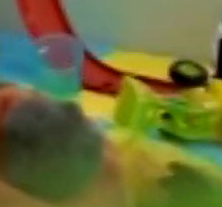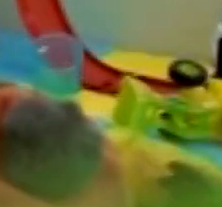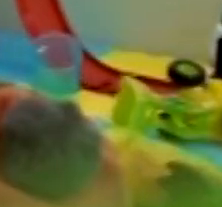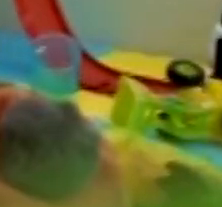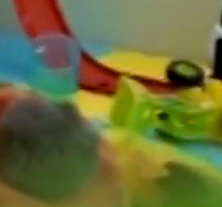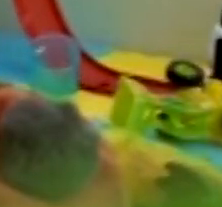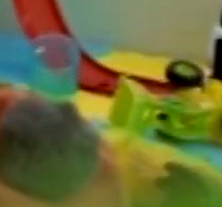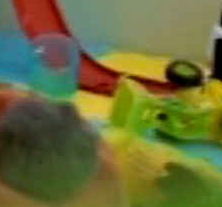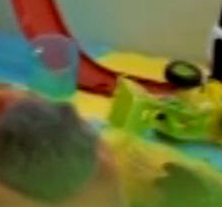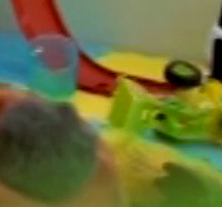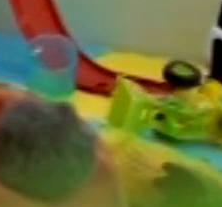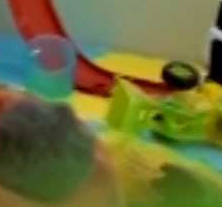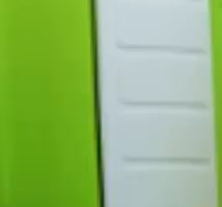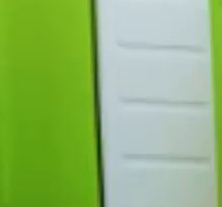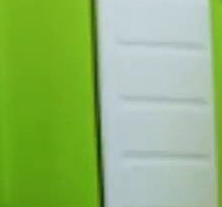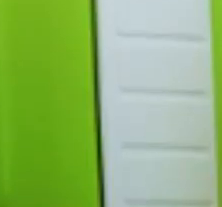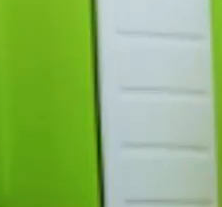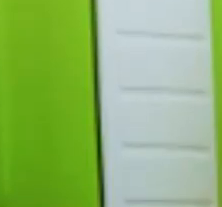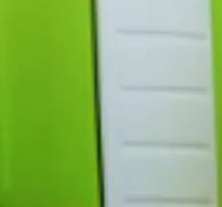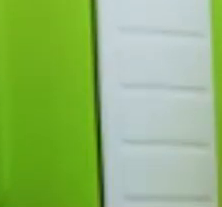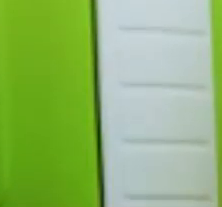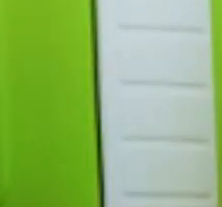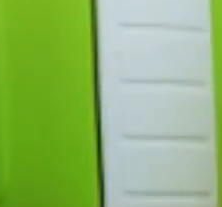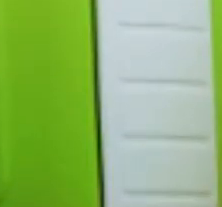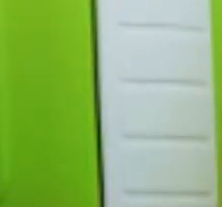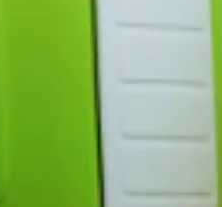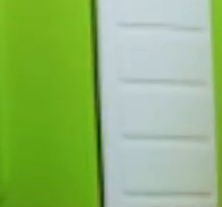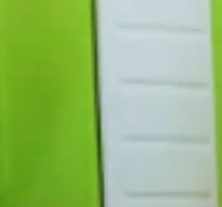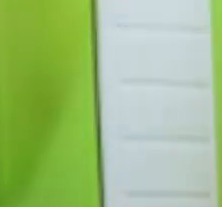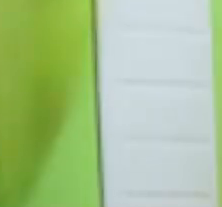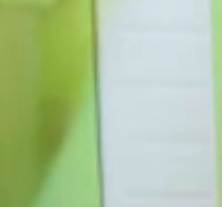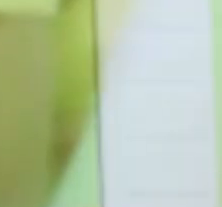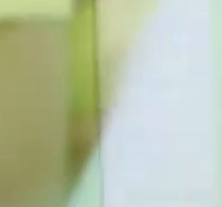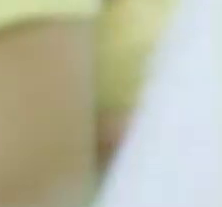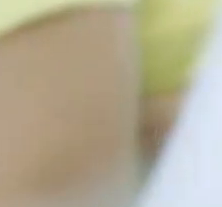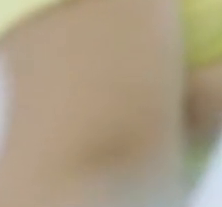Untukmu para ibu, teruslah melangkah. Besarkan cita-cita dan negerimu.